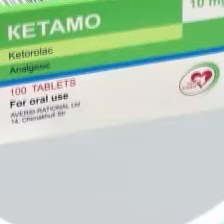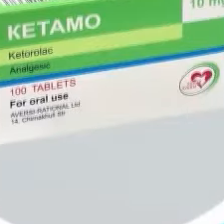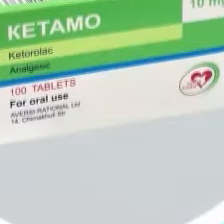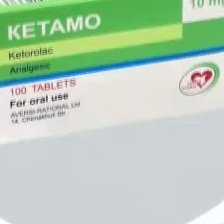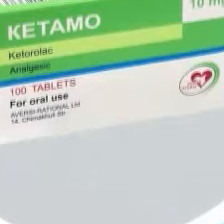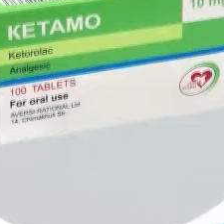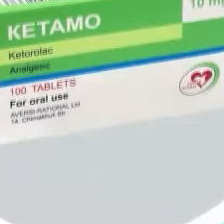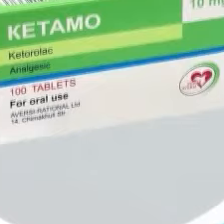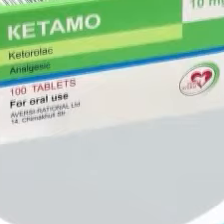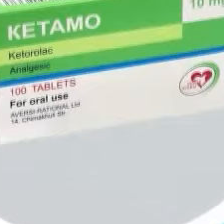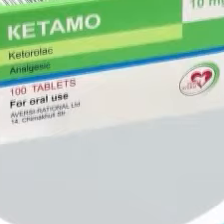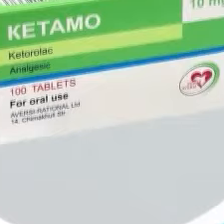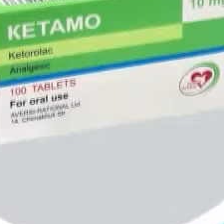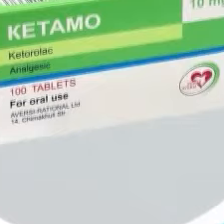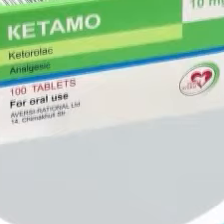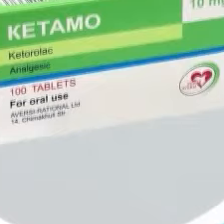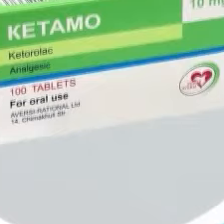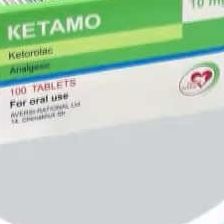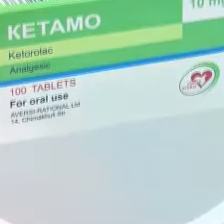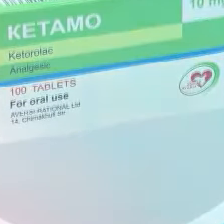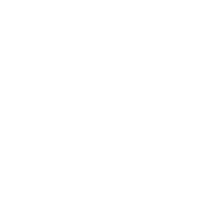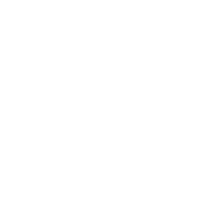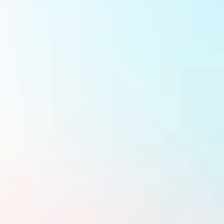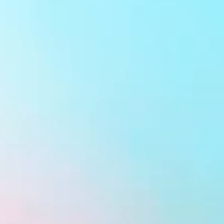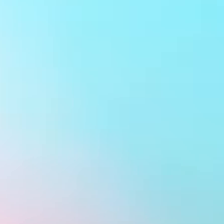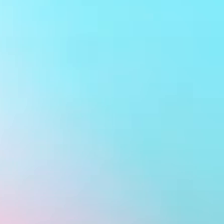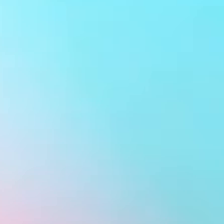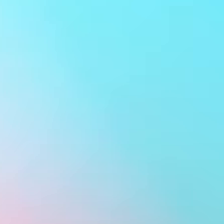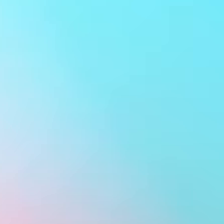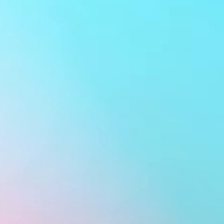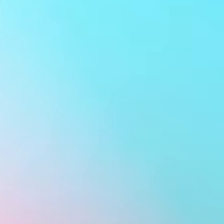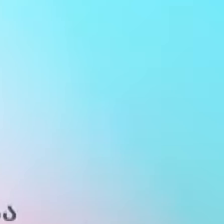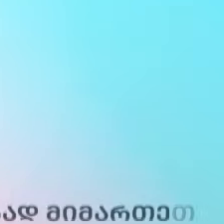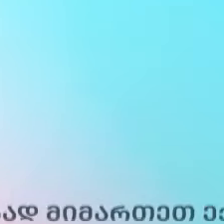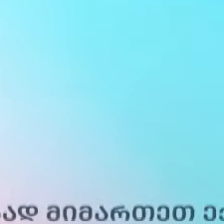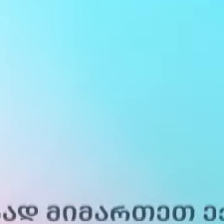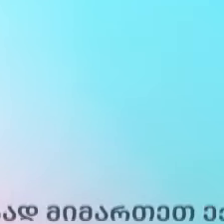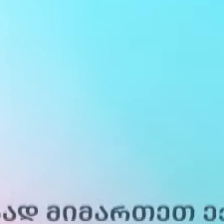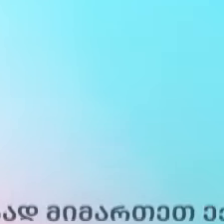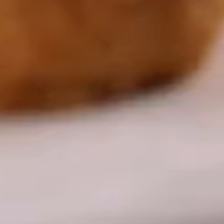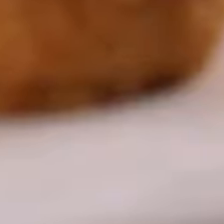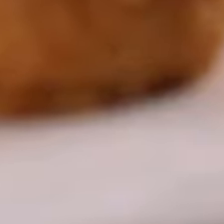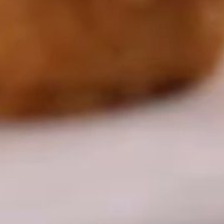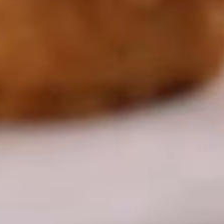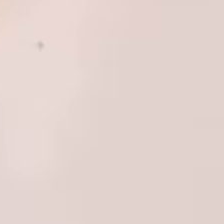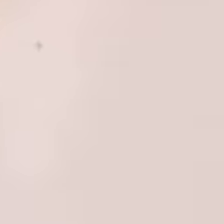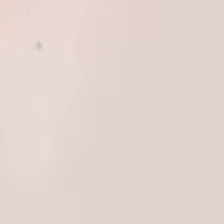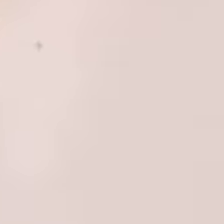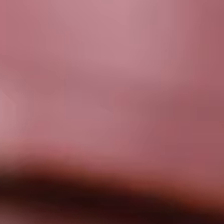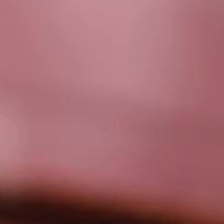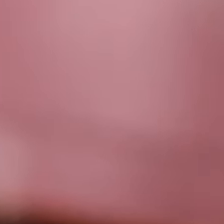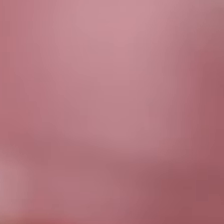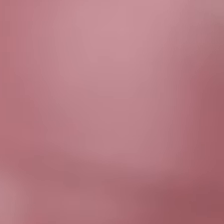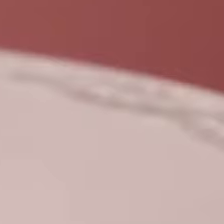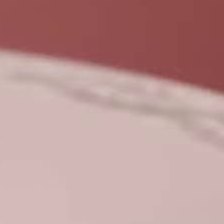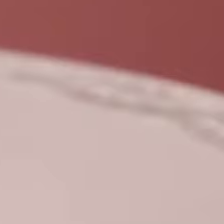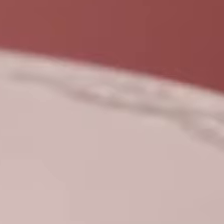საშუალება. Ketamo, გამოყენებისას გაიცანეთ ინსტრუქციას გვერდითი მოვლენების შესახებ დეტალური ინფორმაციის მისაღებად მიმართეთ ეგიმს.